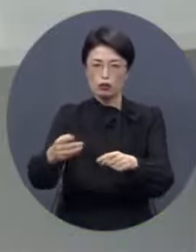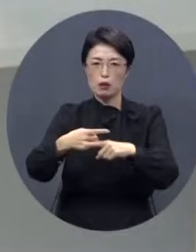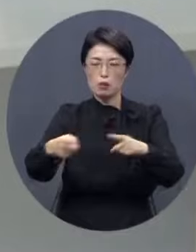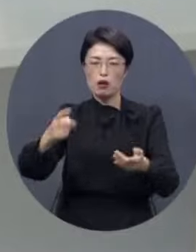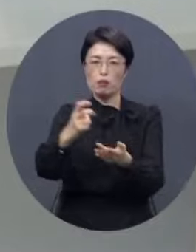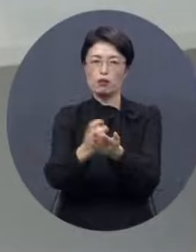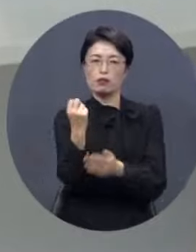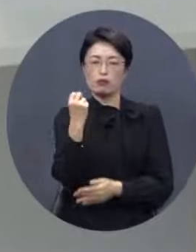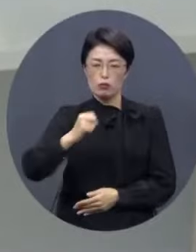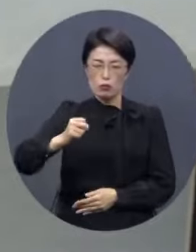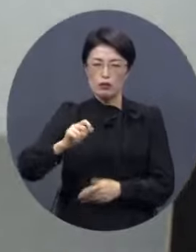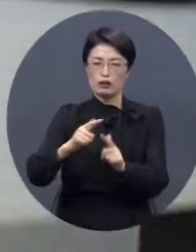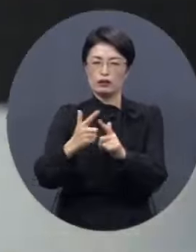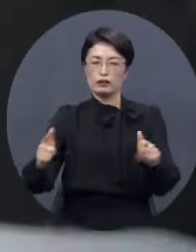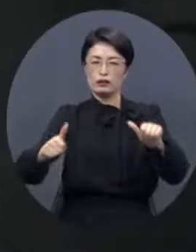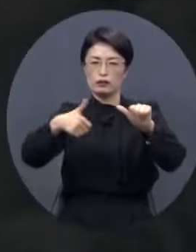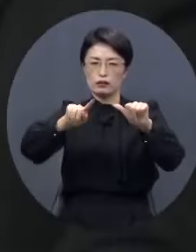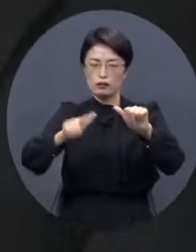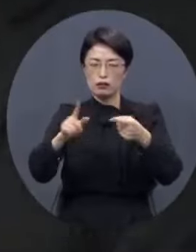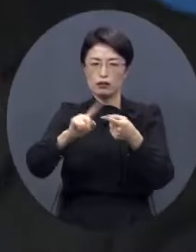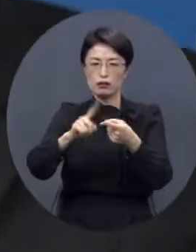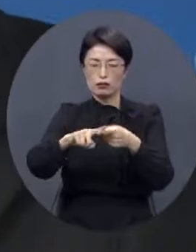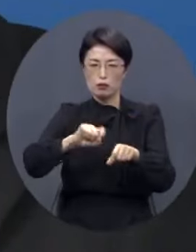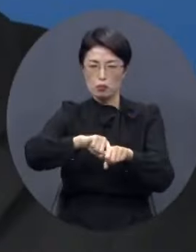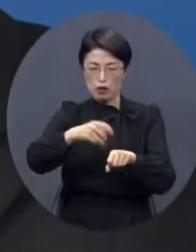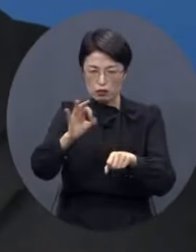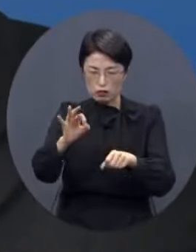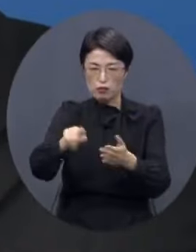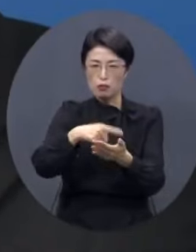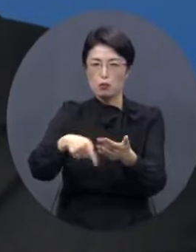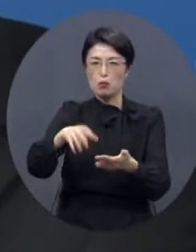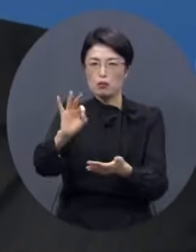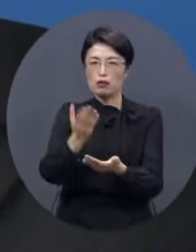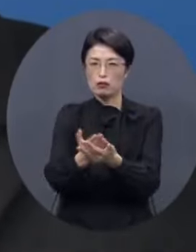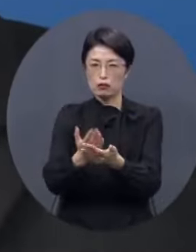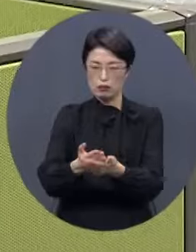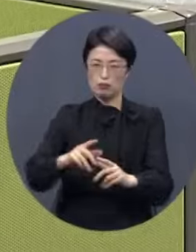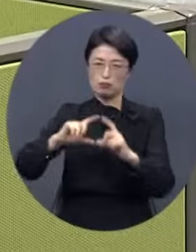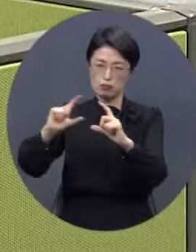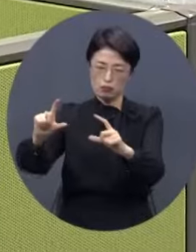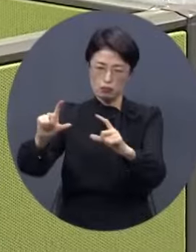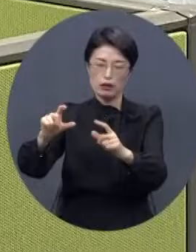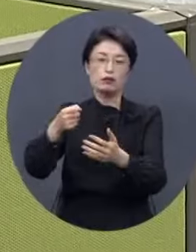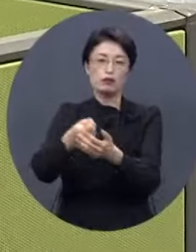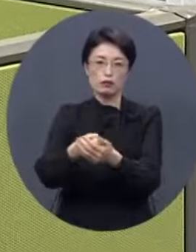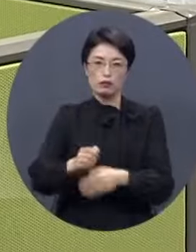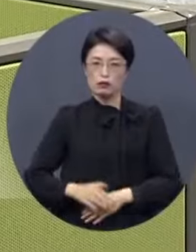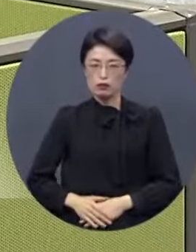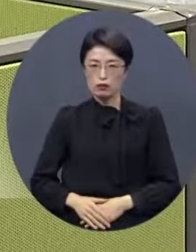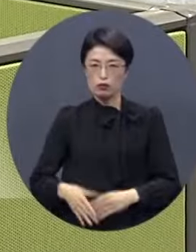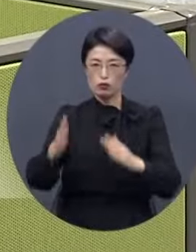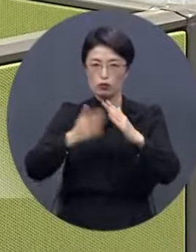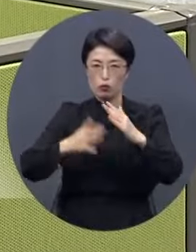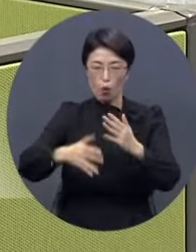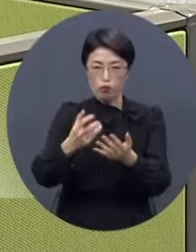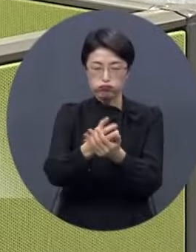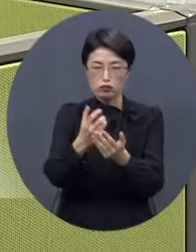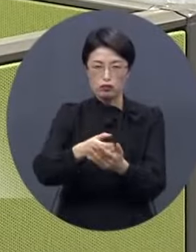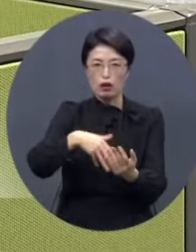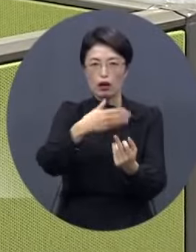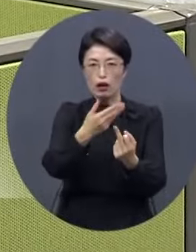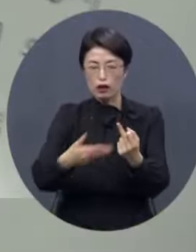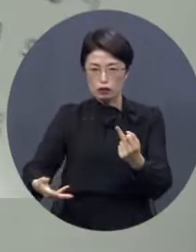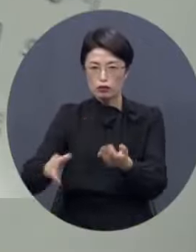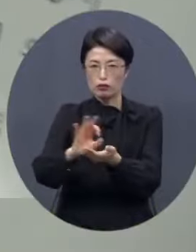등 5건은 과태료와 변상금을 물리기로 했습니다. 공문서인 하천 점용 허가장을